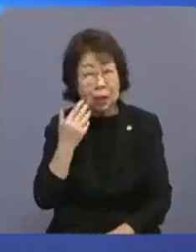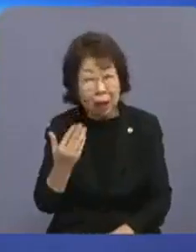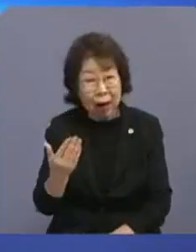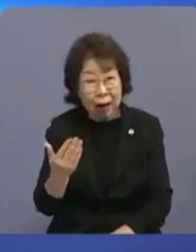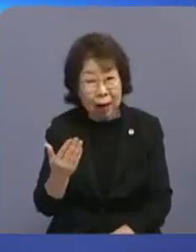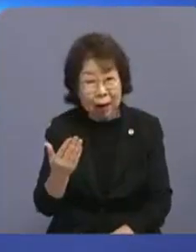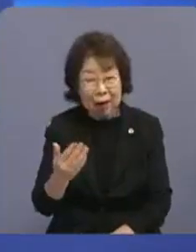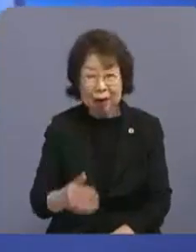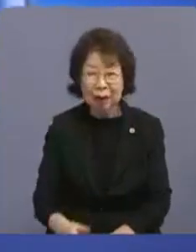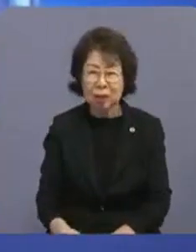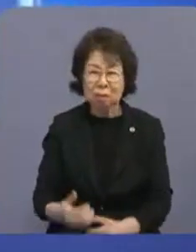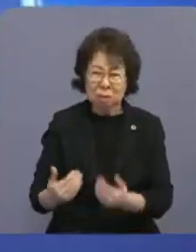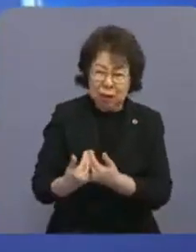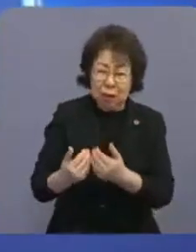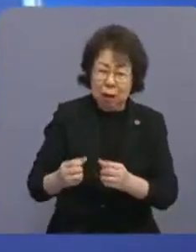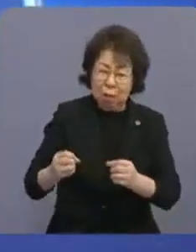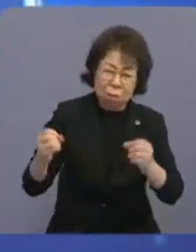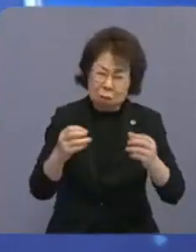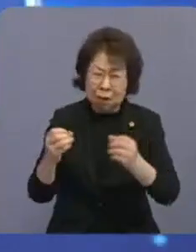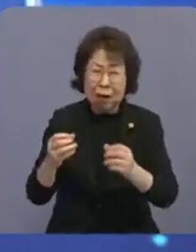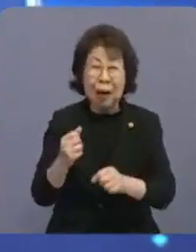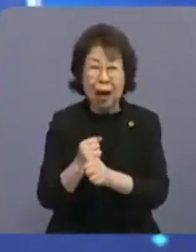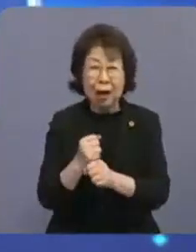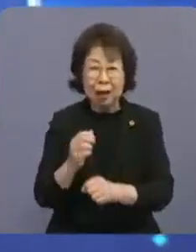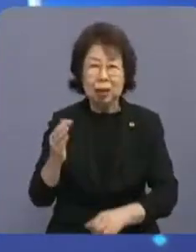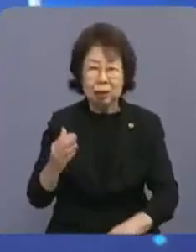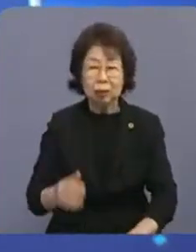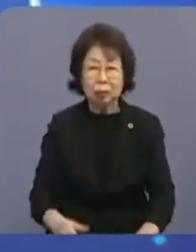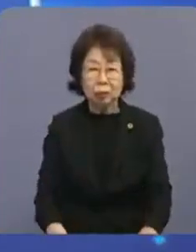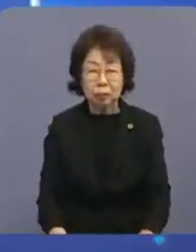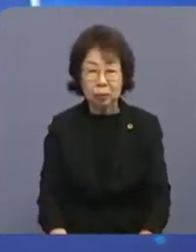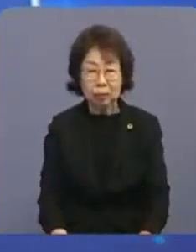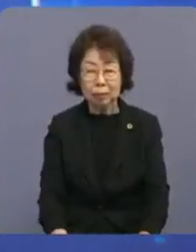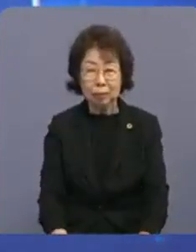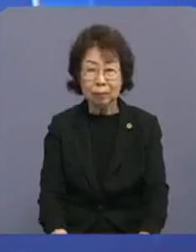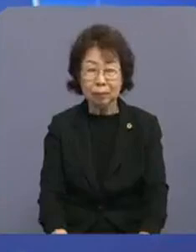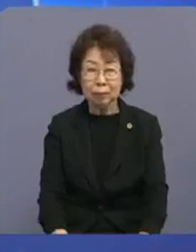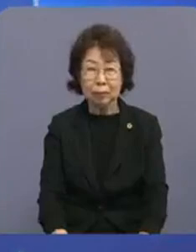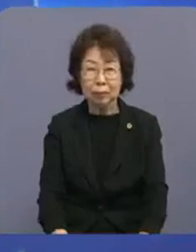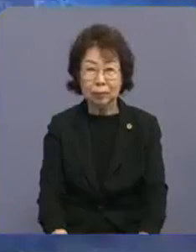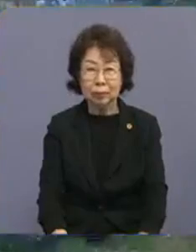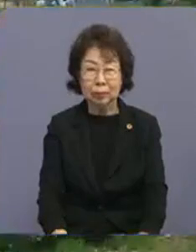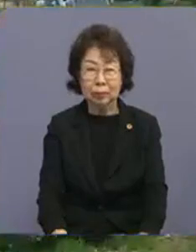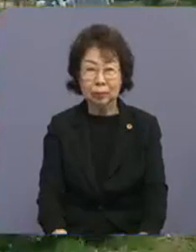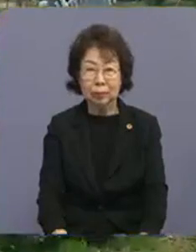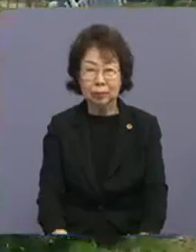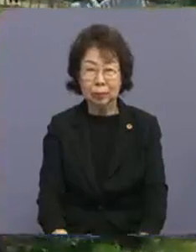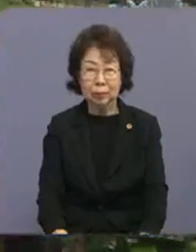바람직한지 열띤 토론이 오늘 벌어졌습니다. 보도에 노준철 기자입니다.